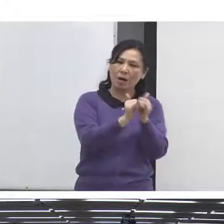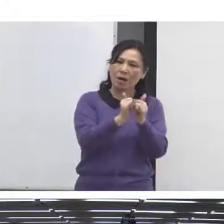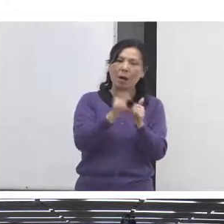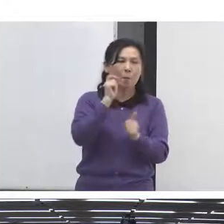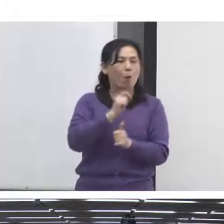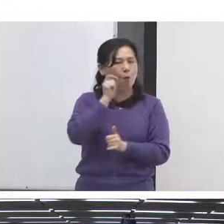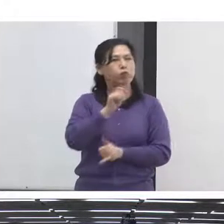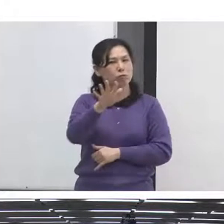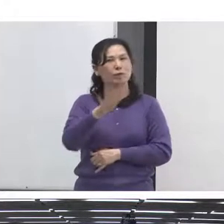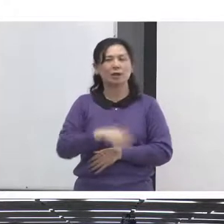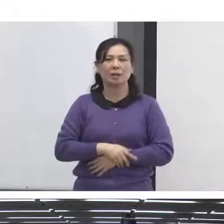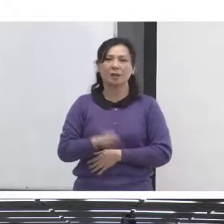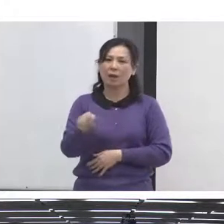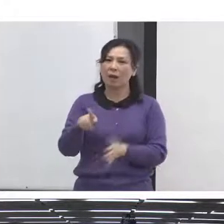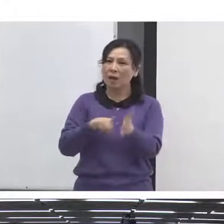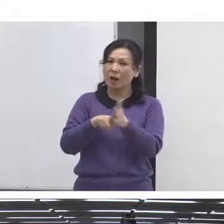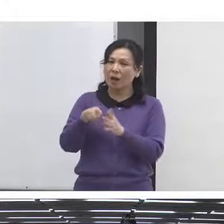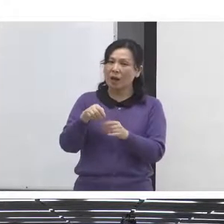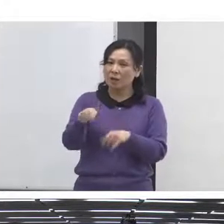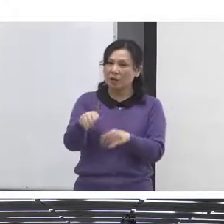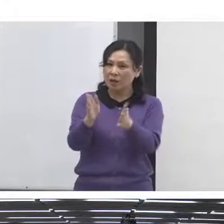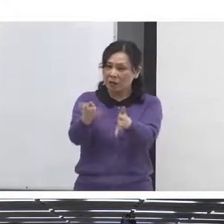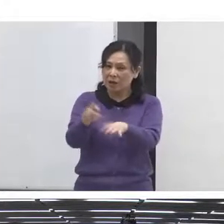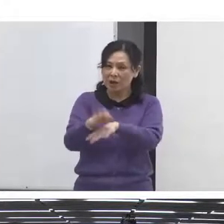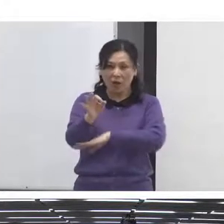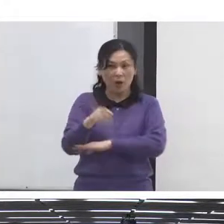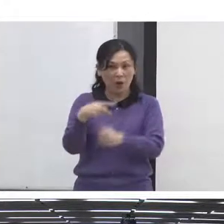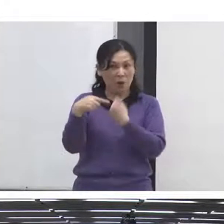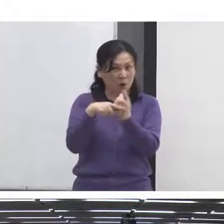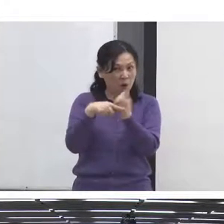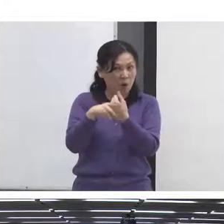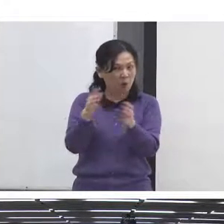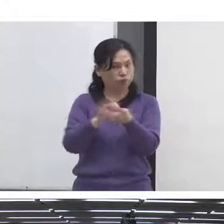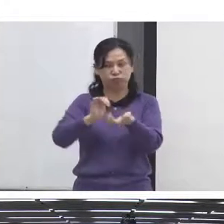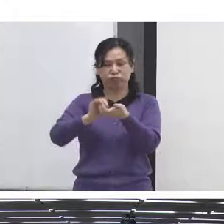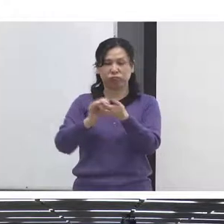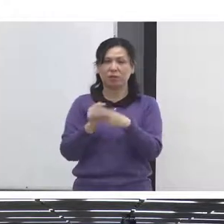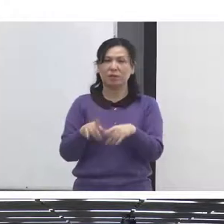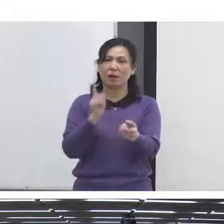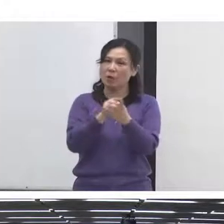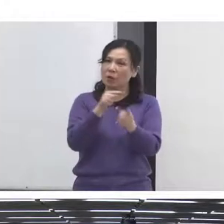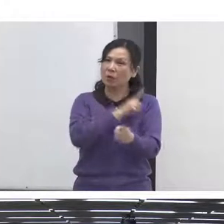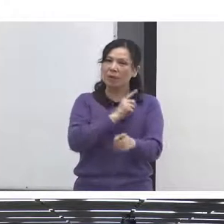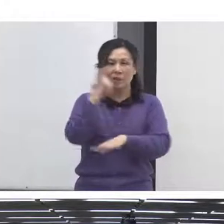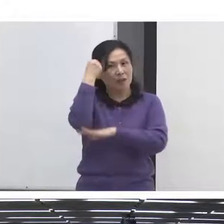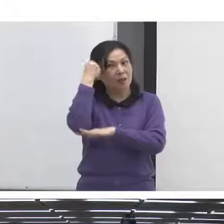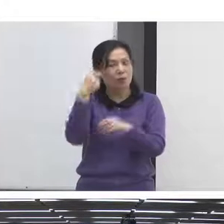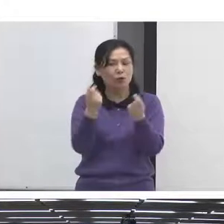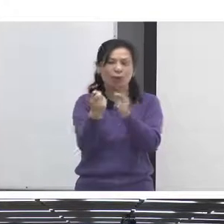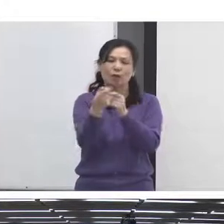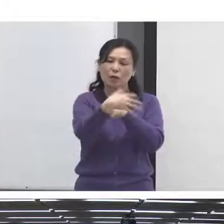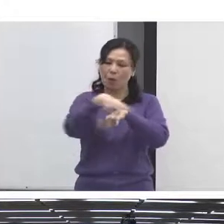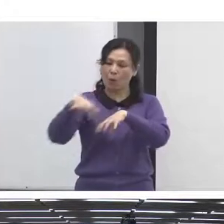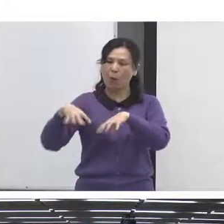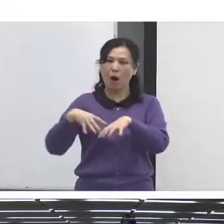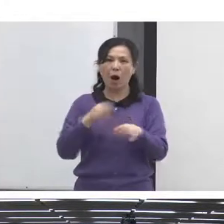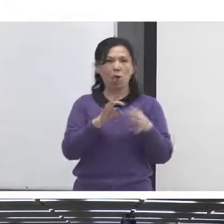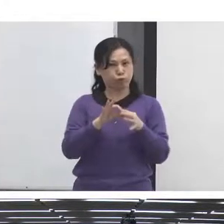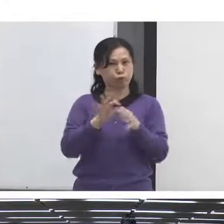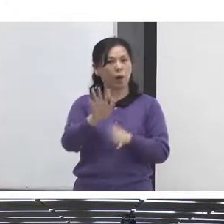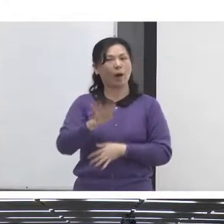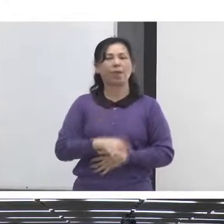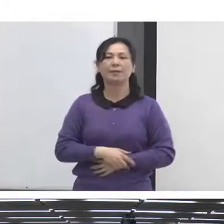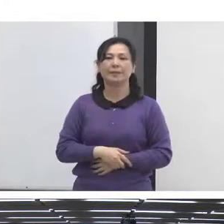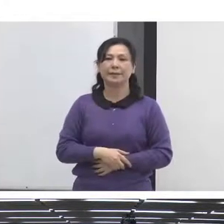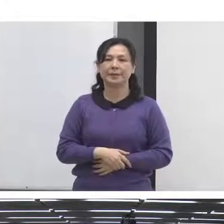趣，可能不一定是一定是学术的研究的一个原因，可能就是对自己家附近环境的一个关心。好，那我今天主